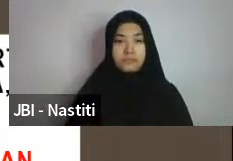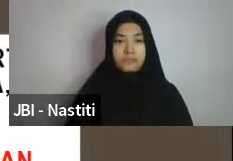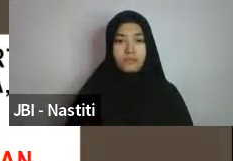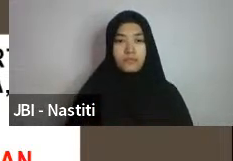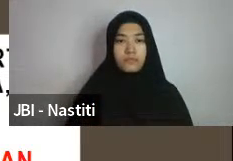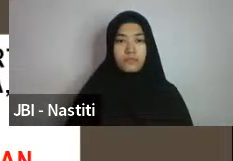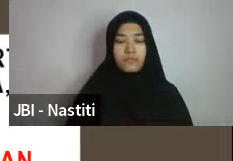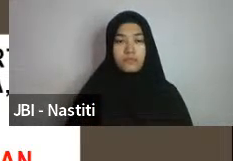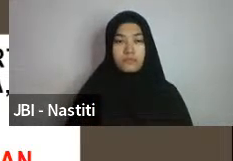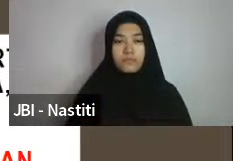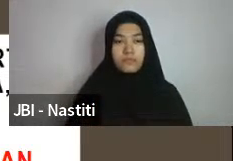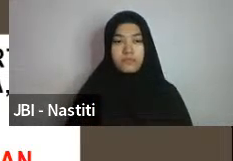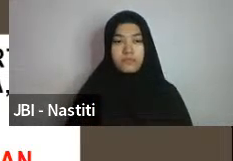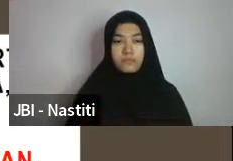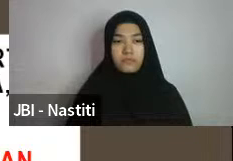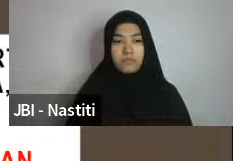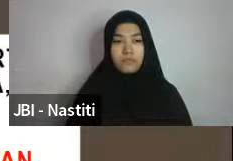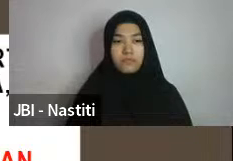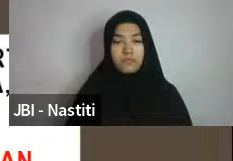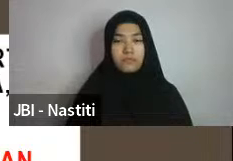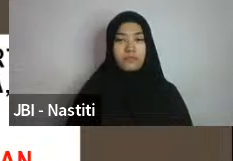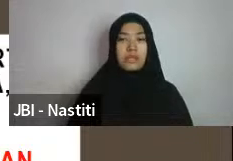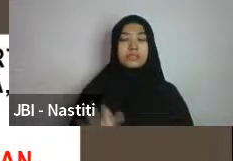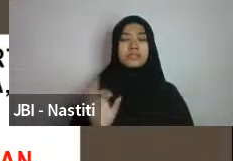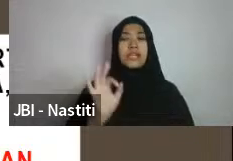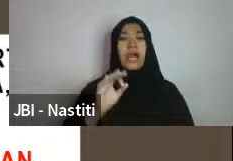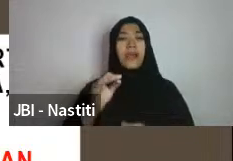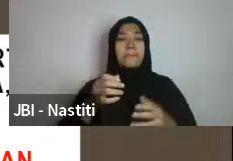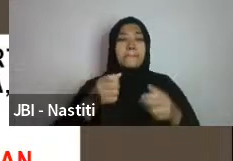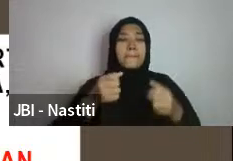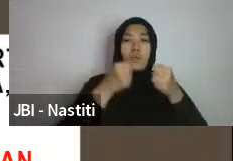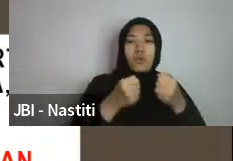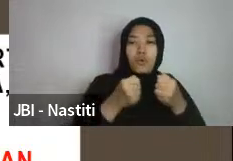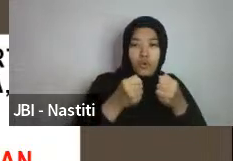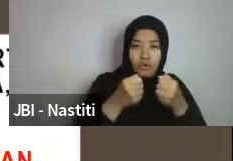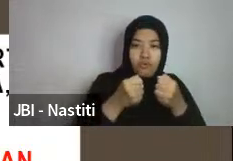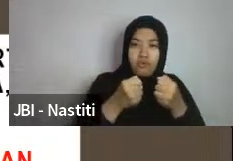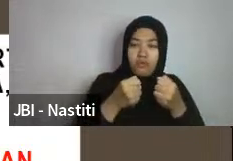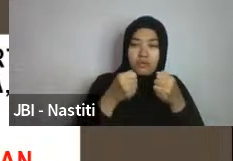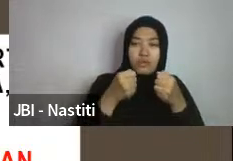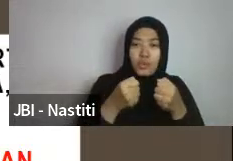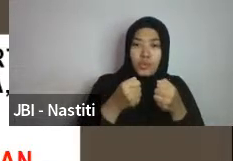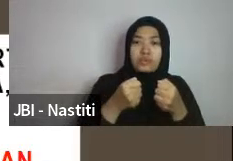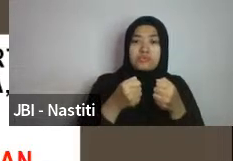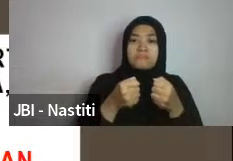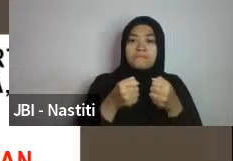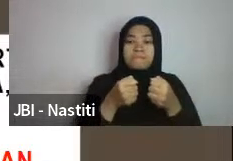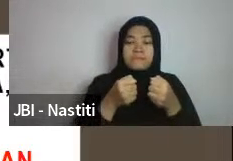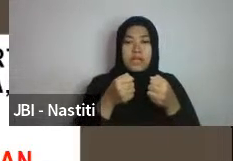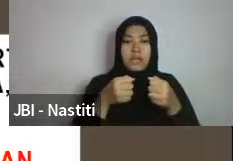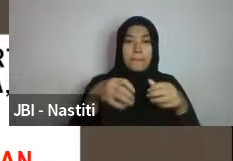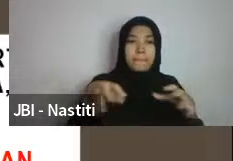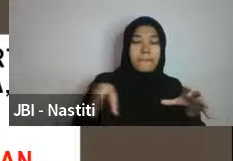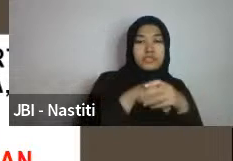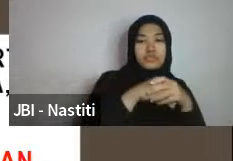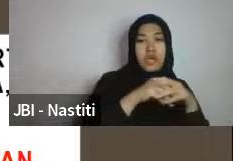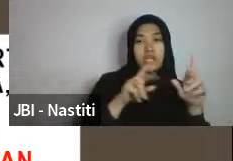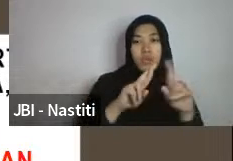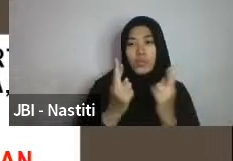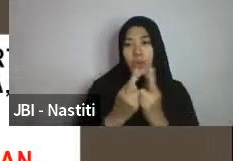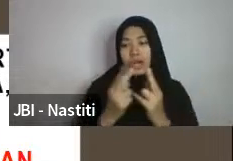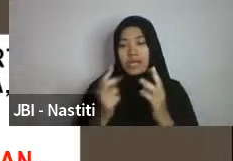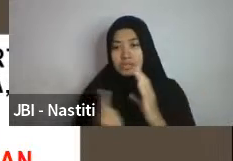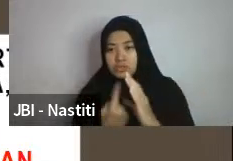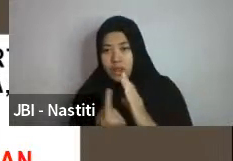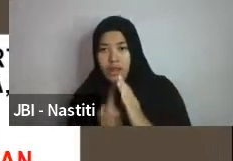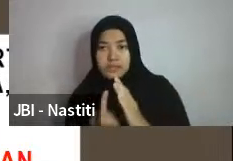jiwa dan panti-panti untuk jangka waktu yang lama, melakukan pengecekan dan evaluasi rumah sakit jiwa atau bangsal psikiatris secara berkala, melarang